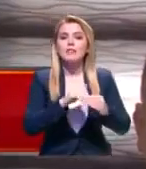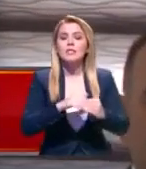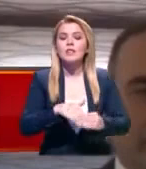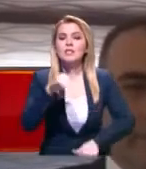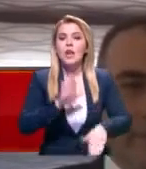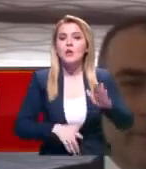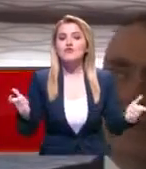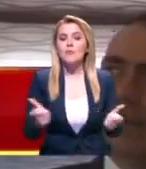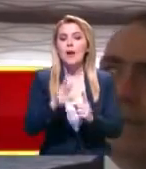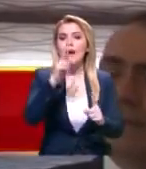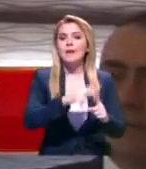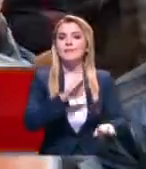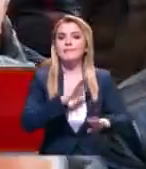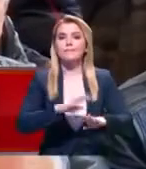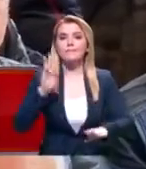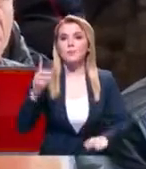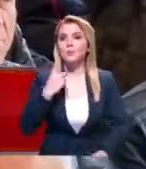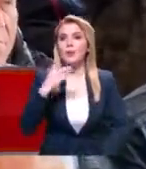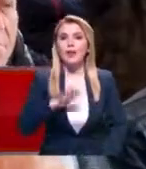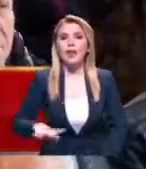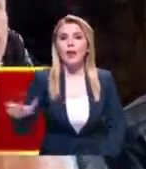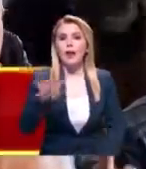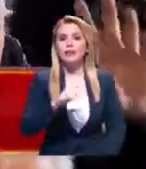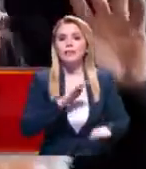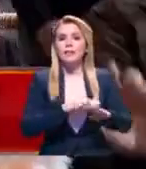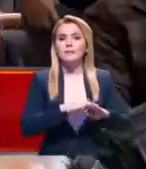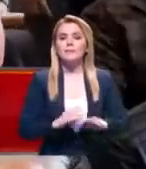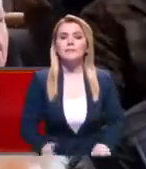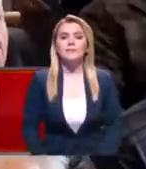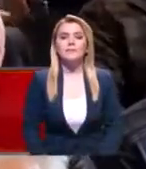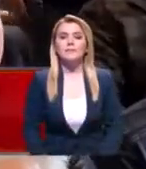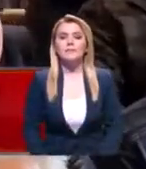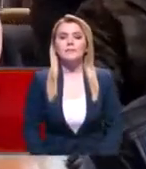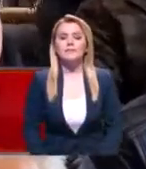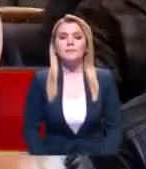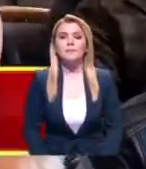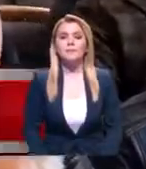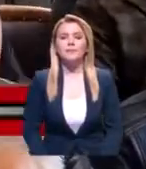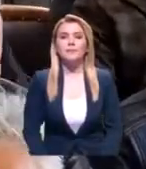toplantısına katılanlara da yaptırdı. Herkes beğenmiş. Demek ki tutar bu iş.